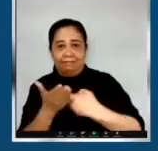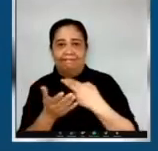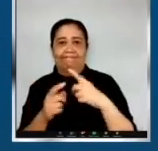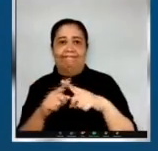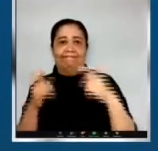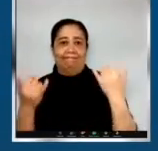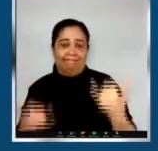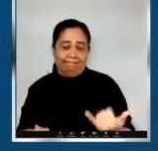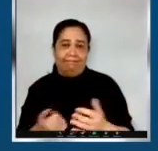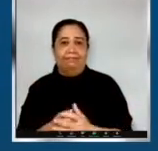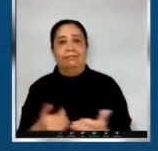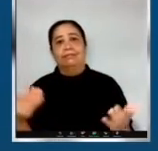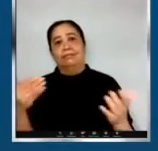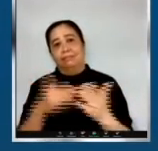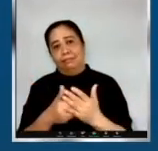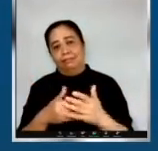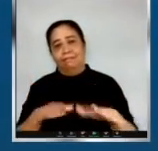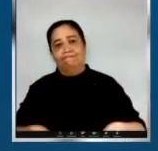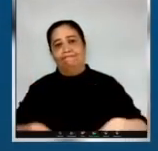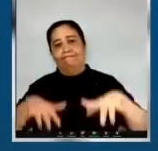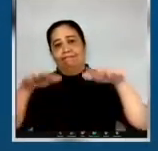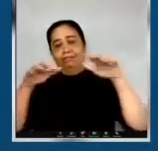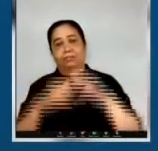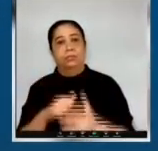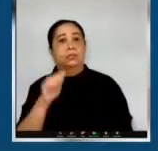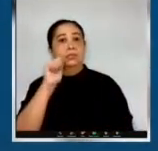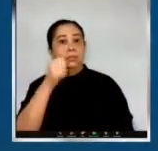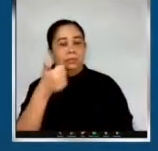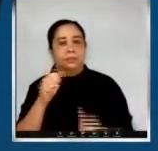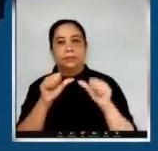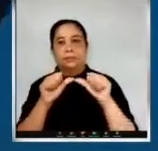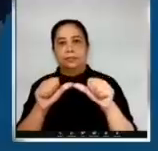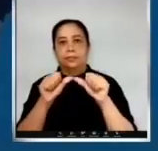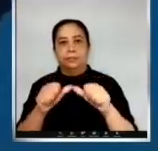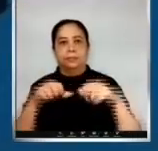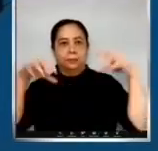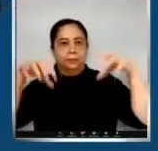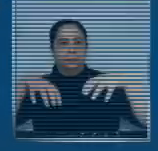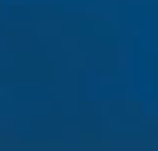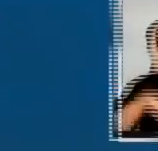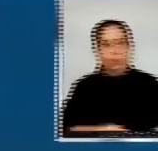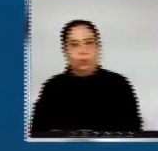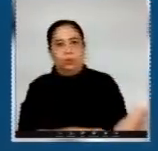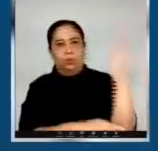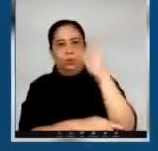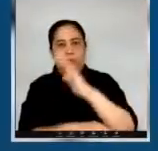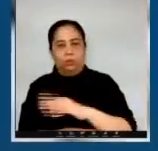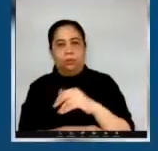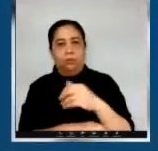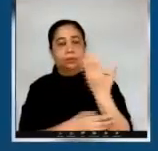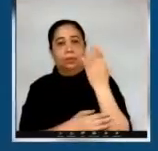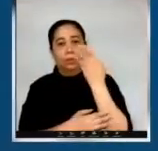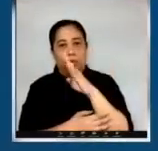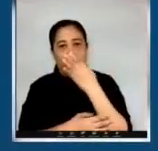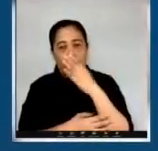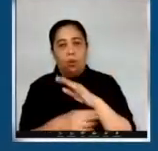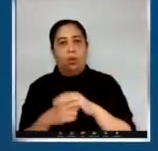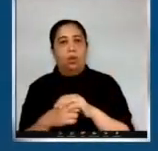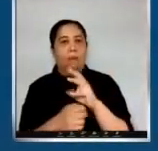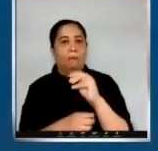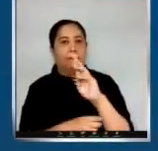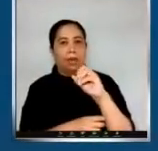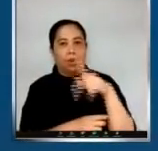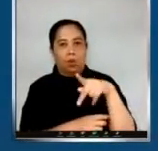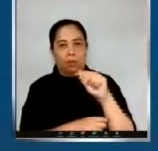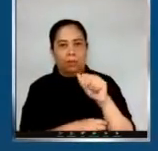muling nalubog sa baha. Bukas, tuloy-tuloy pa rin ang pag-ulan. Maghapon yan dito sa may Bicol Region, may Maropa, ilang bahagi